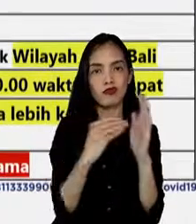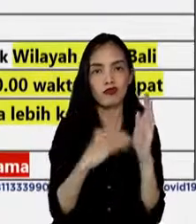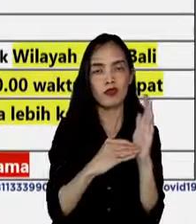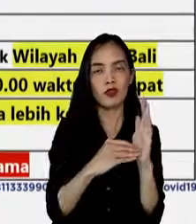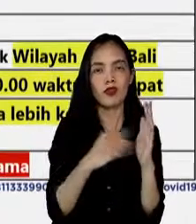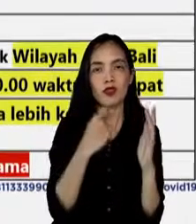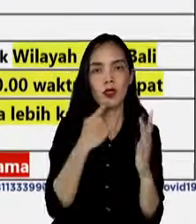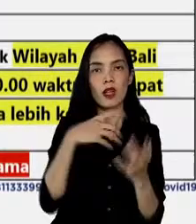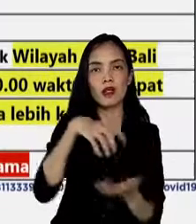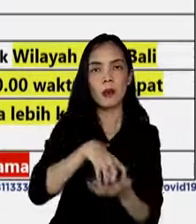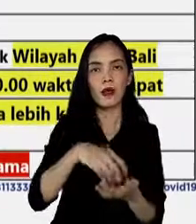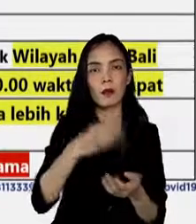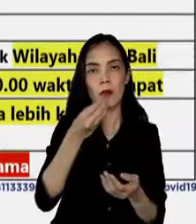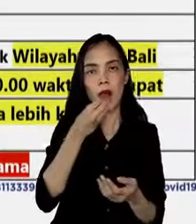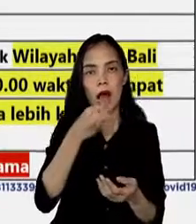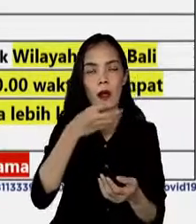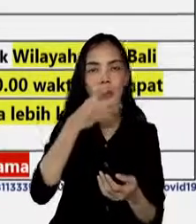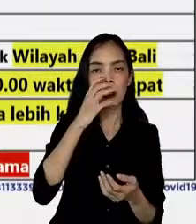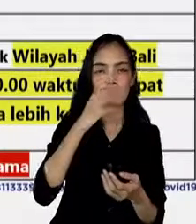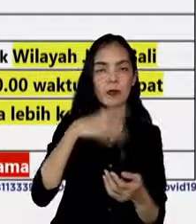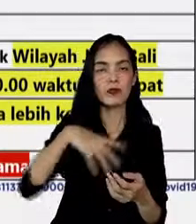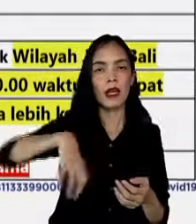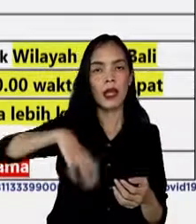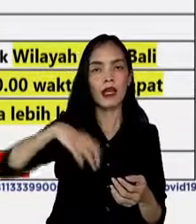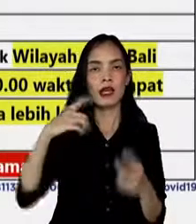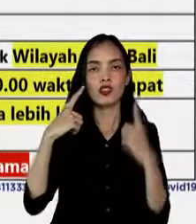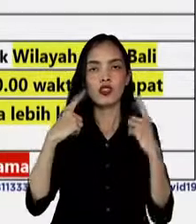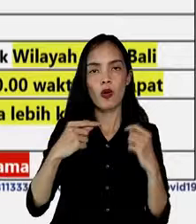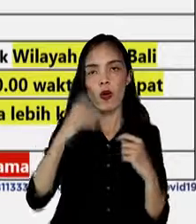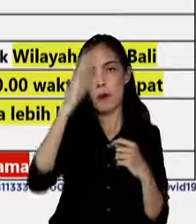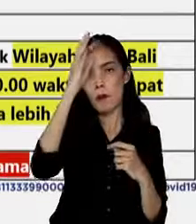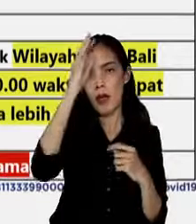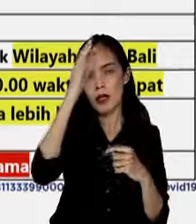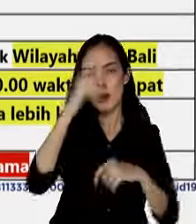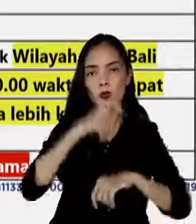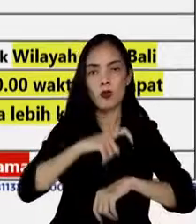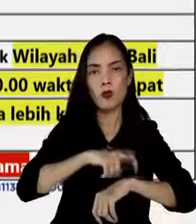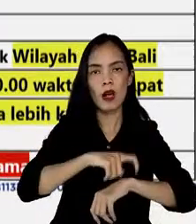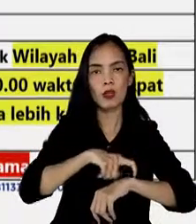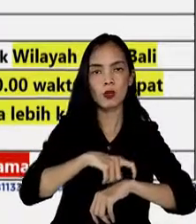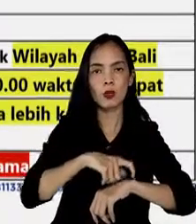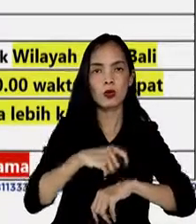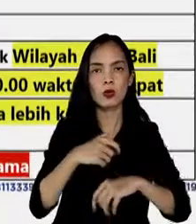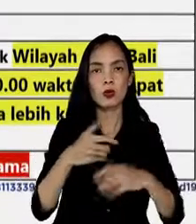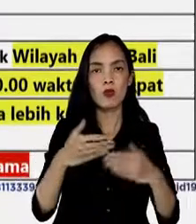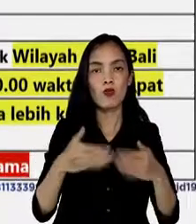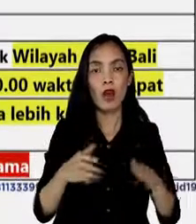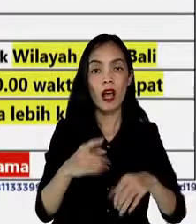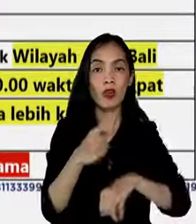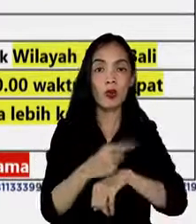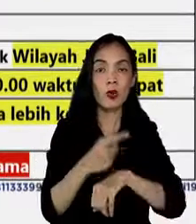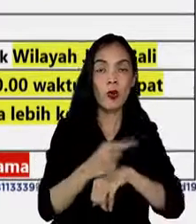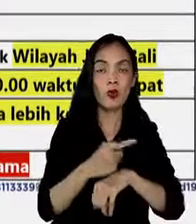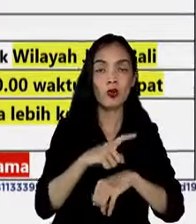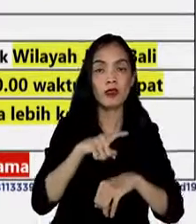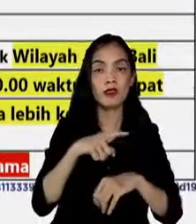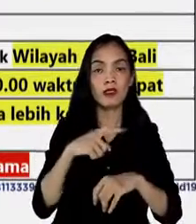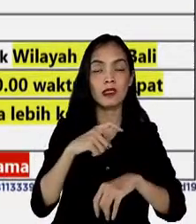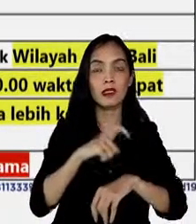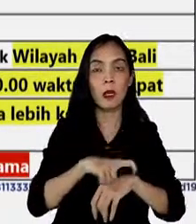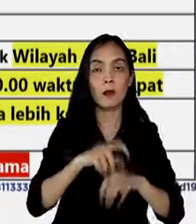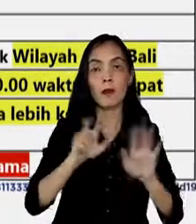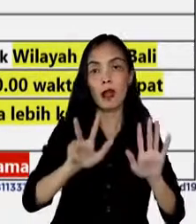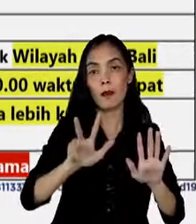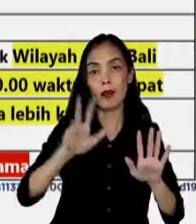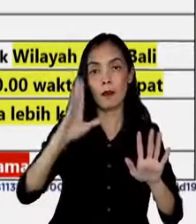kegiatan makan atau minum di wilayah jawa-bali diatur maksimal boleh beroperasi sampai jam